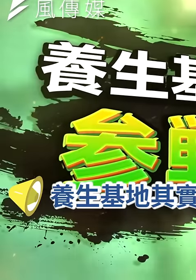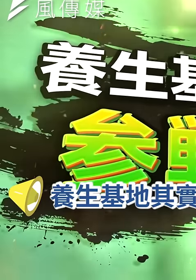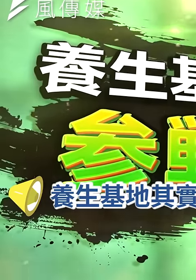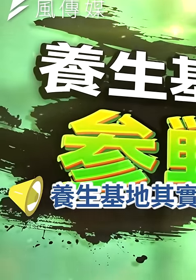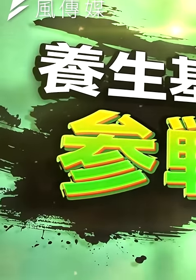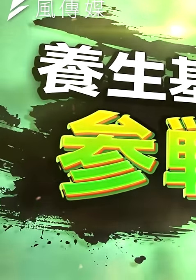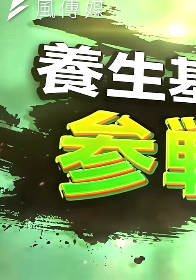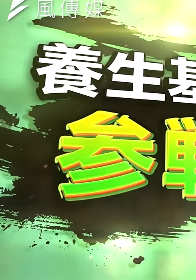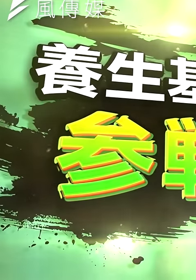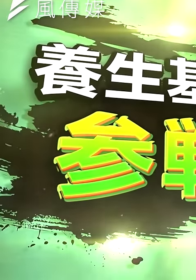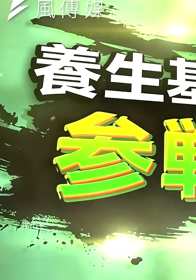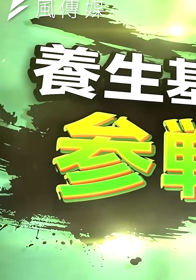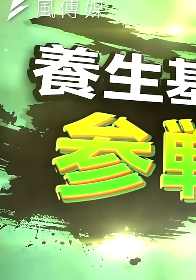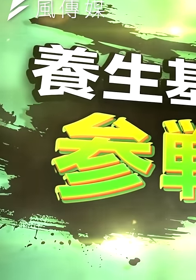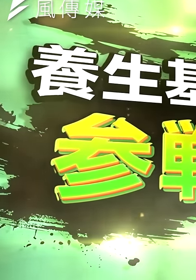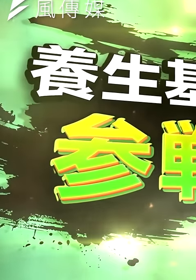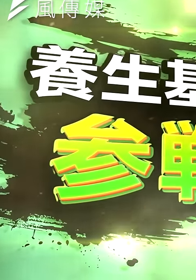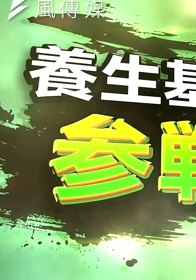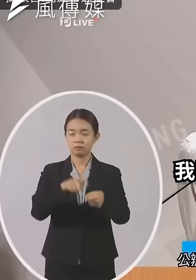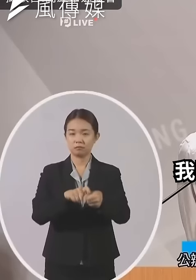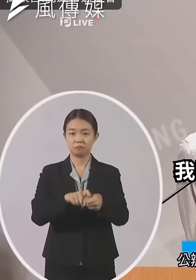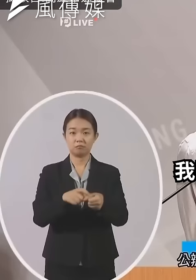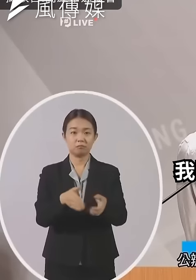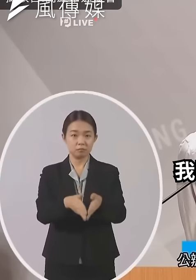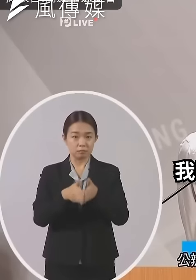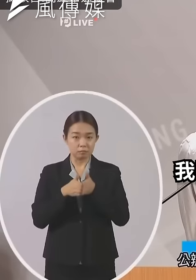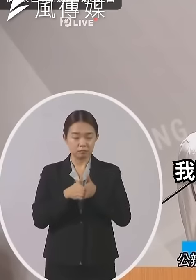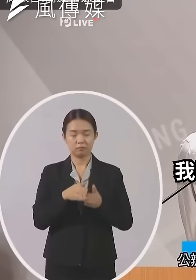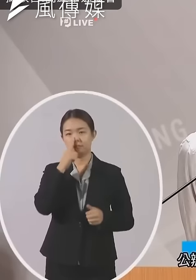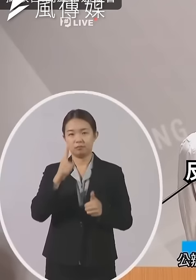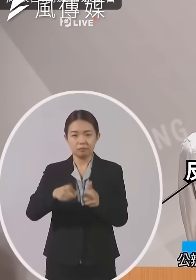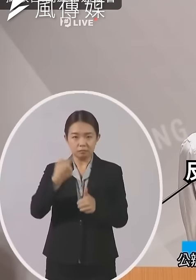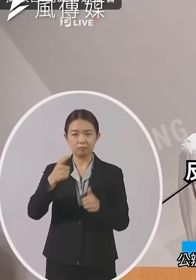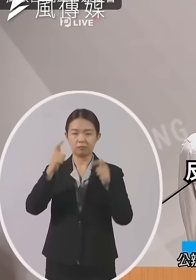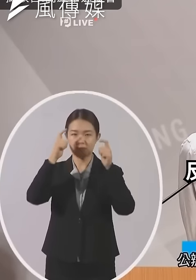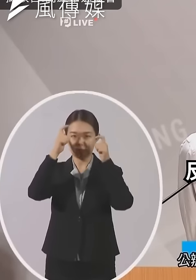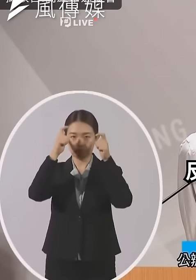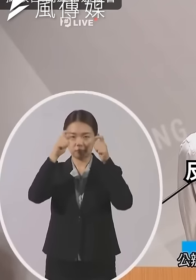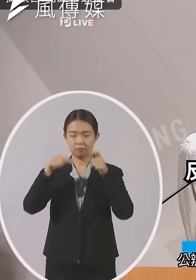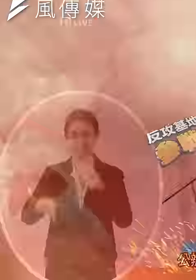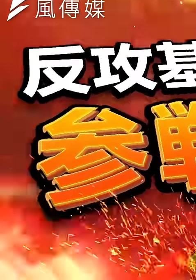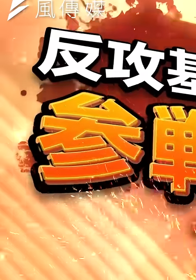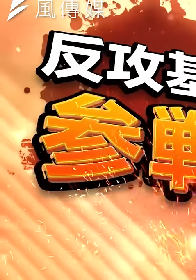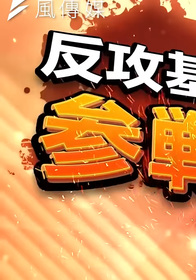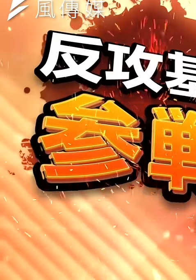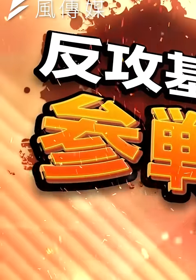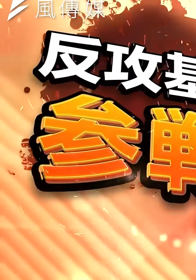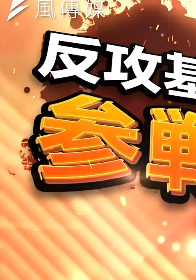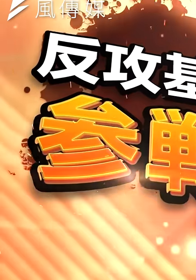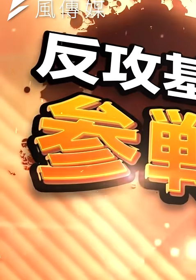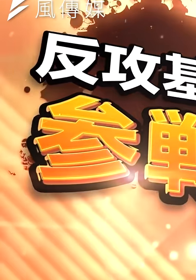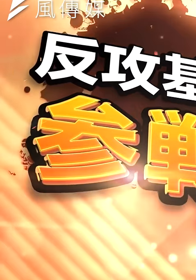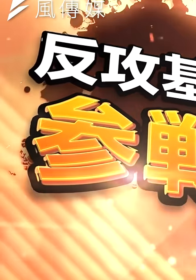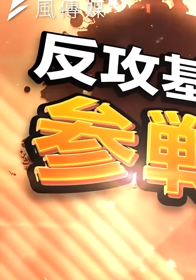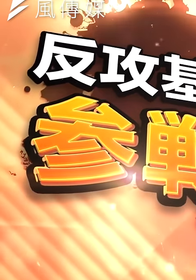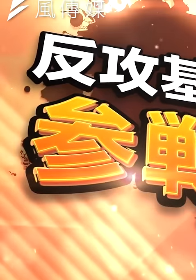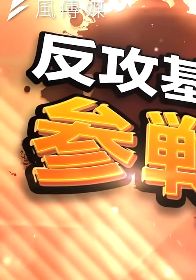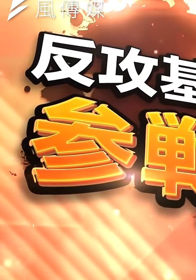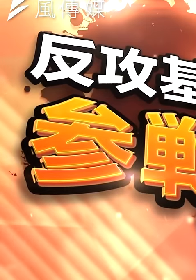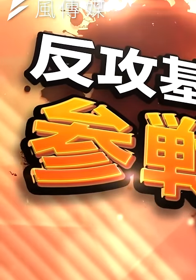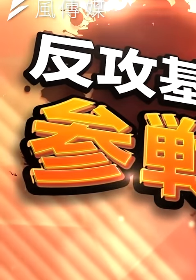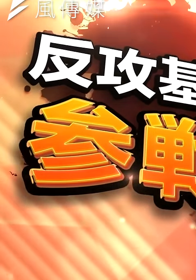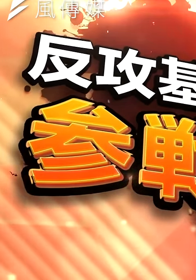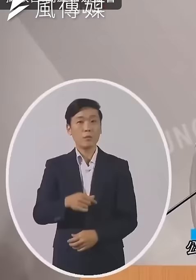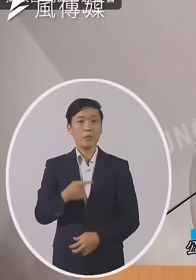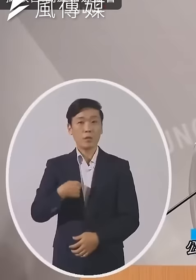全球最棒的養生基地我要將高雄打造成反攻大陸的基地將高雄打造成反攻大